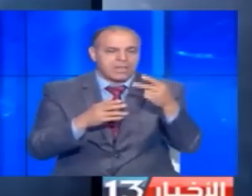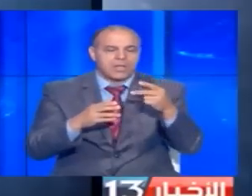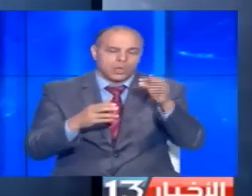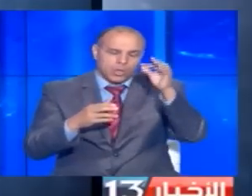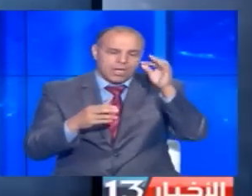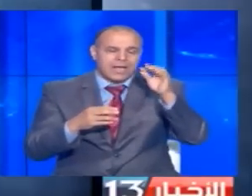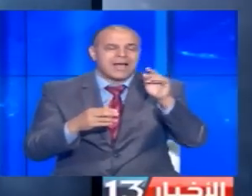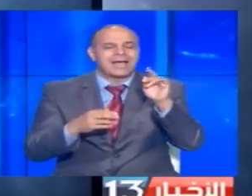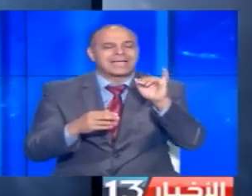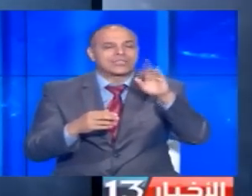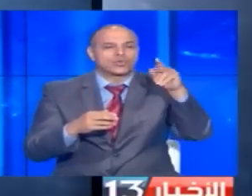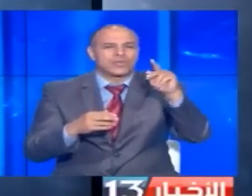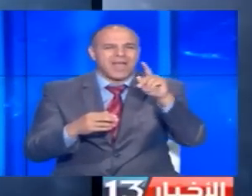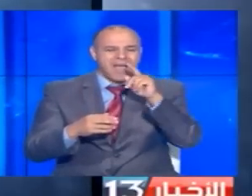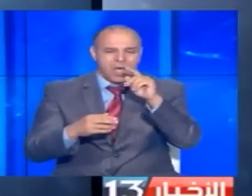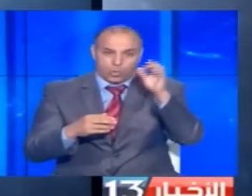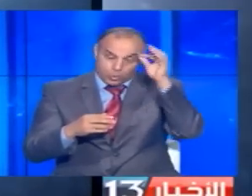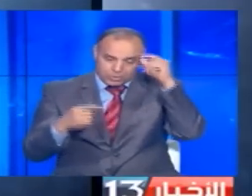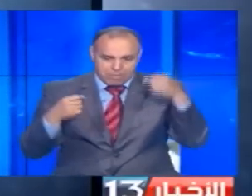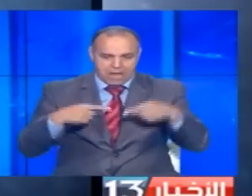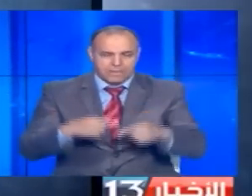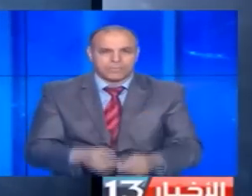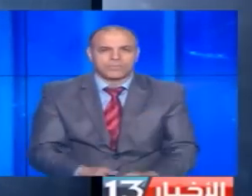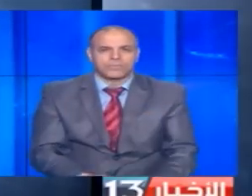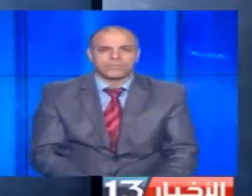الإستونية كونتافايت.